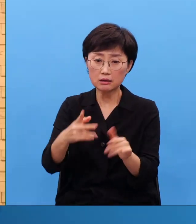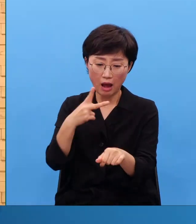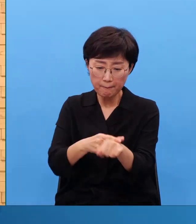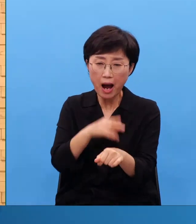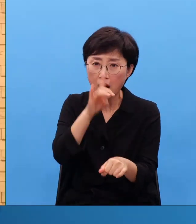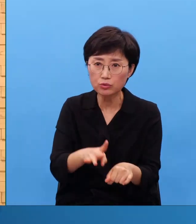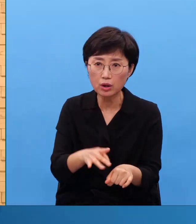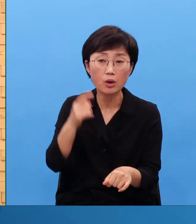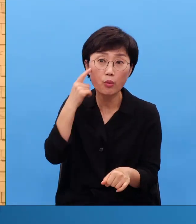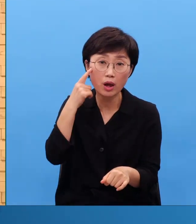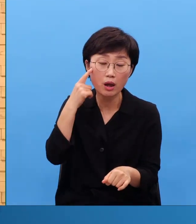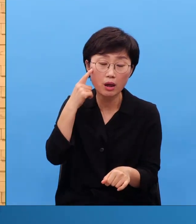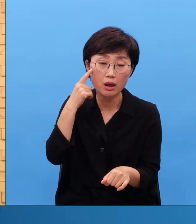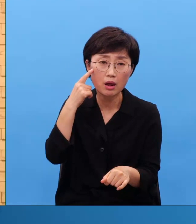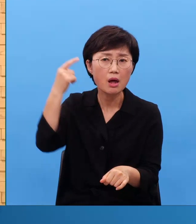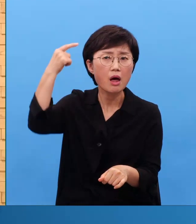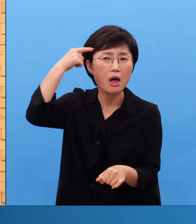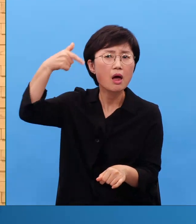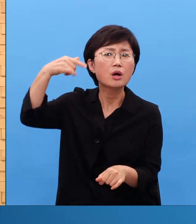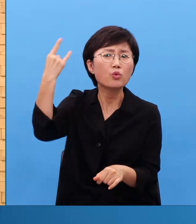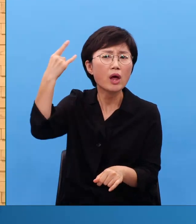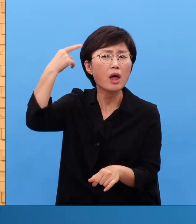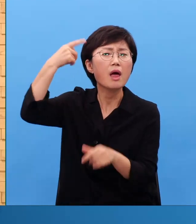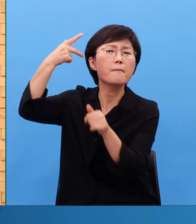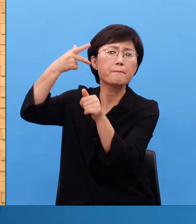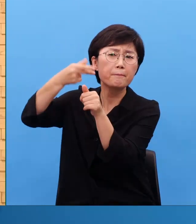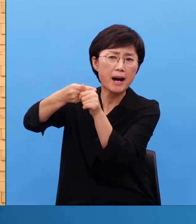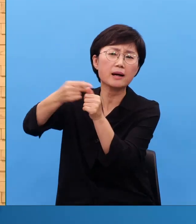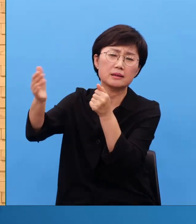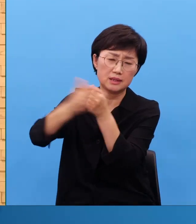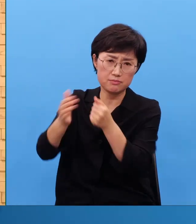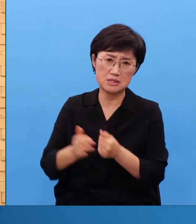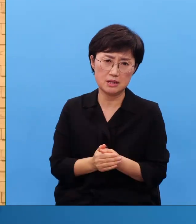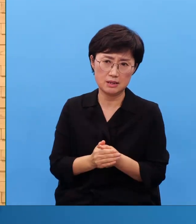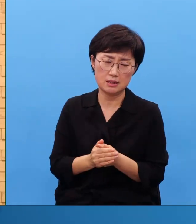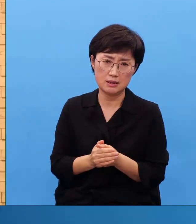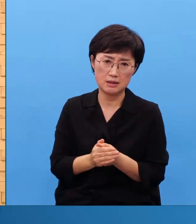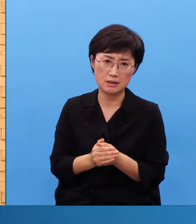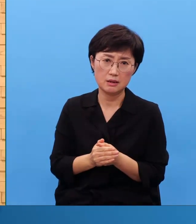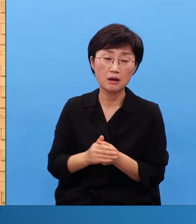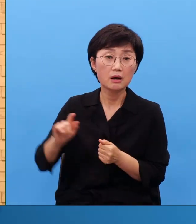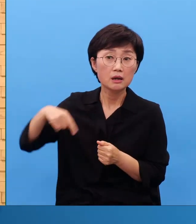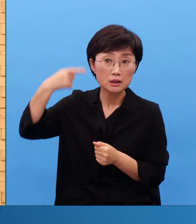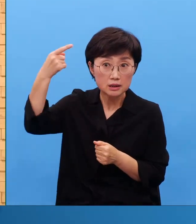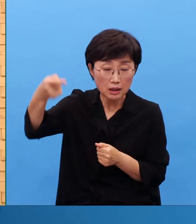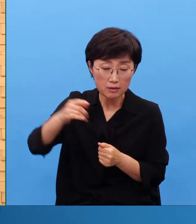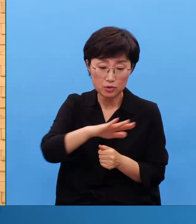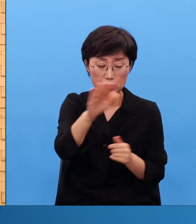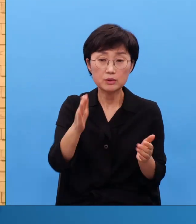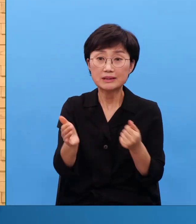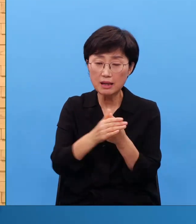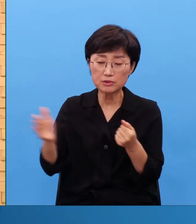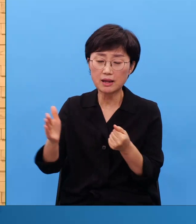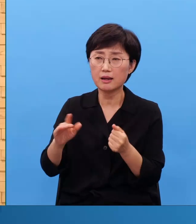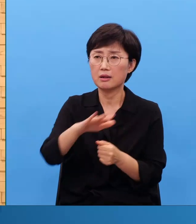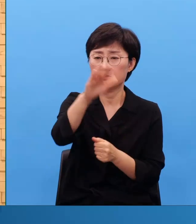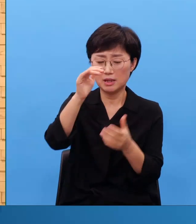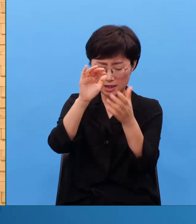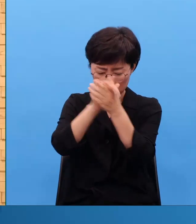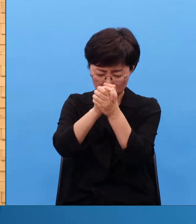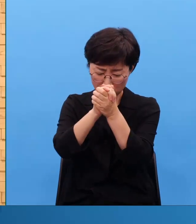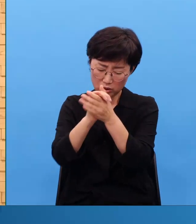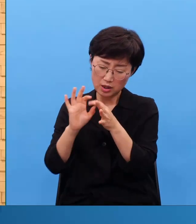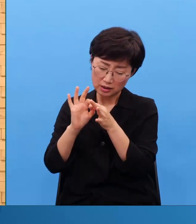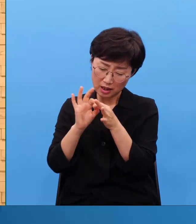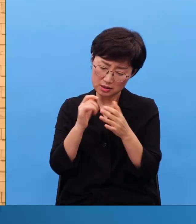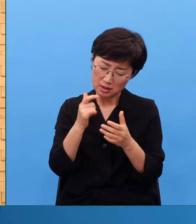you know what the next 계속 step 이 is? 기도하면 내 영혼 속에 담기게 돼요. It is to constantly pray these prayers so that it is stored inside of 내